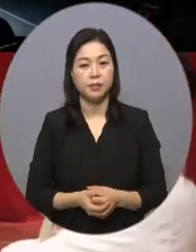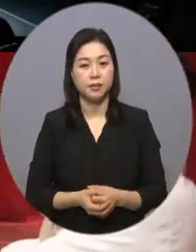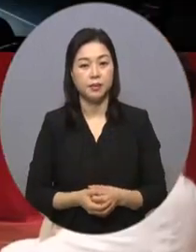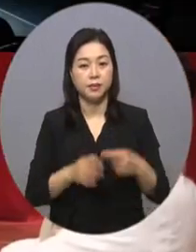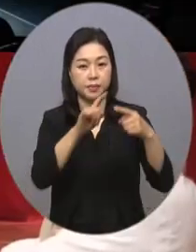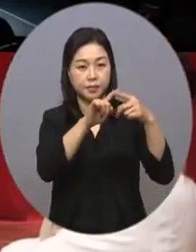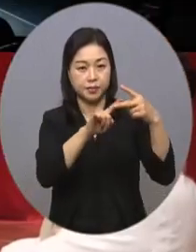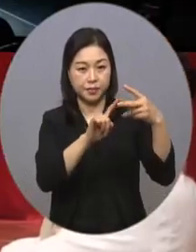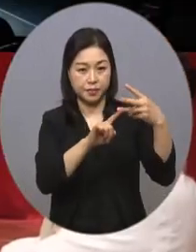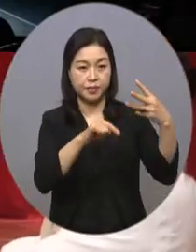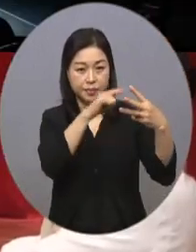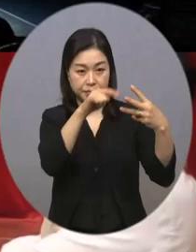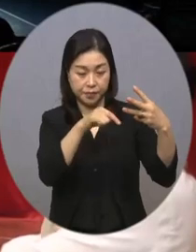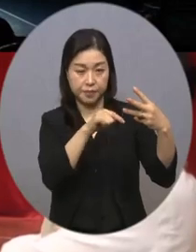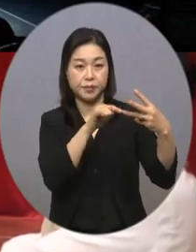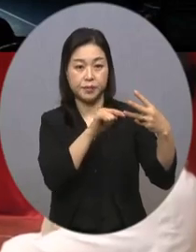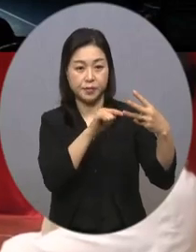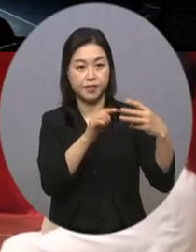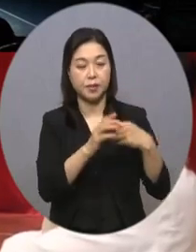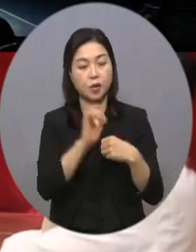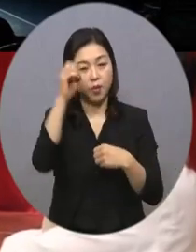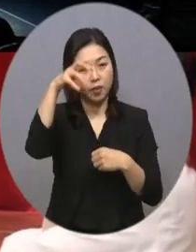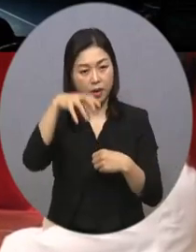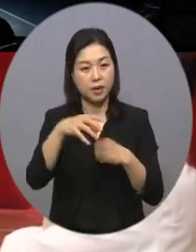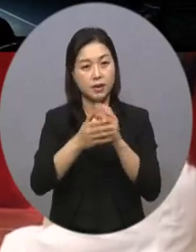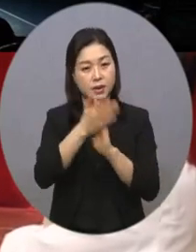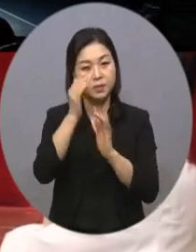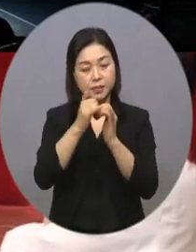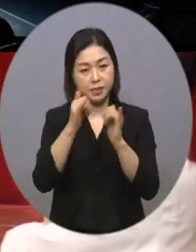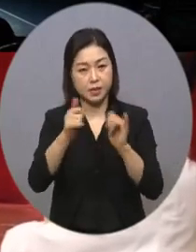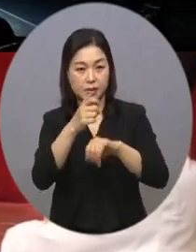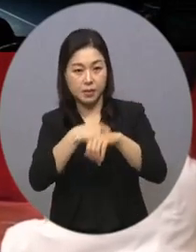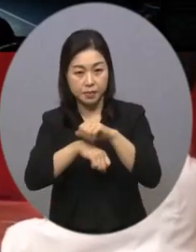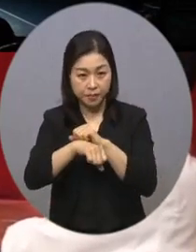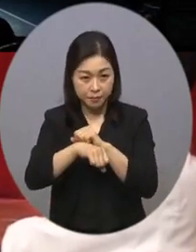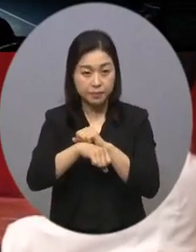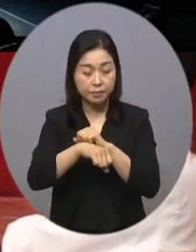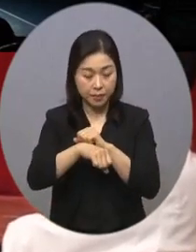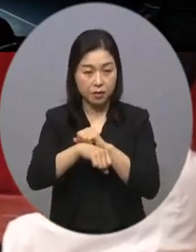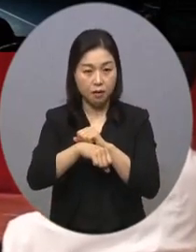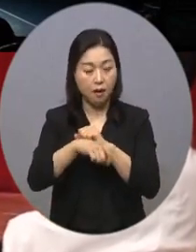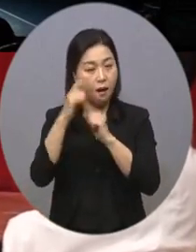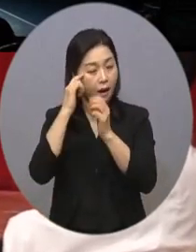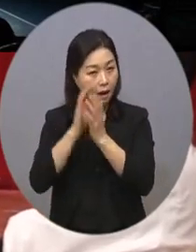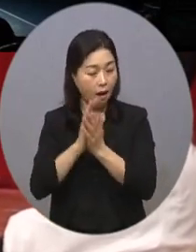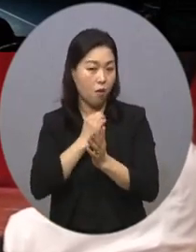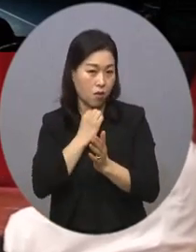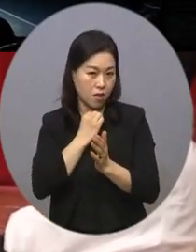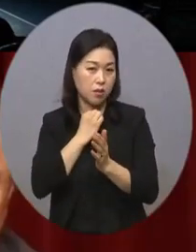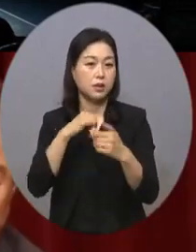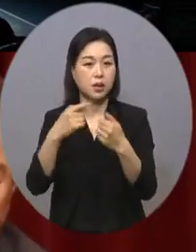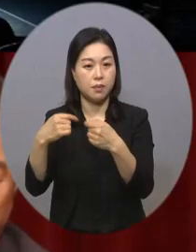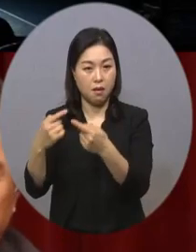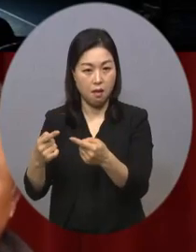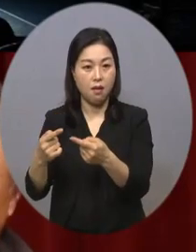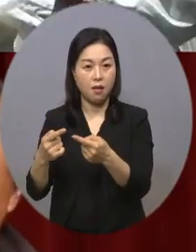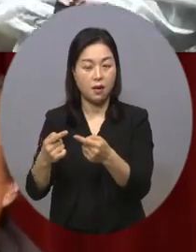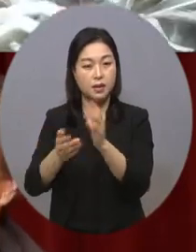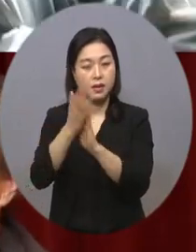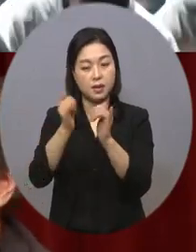이 세 개의 공연제는 고향 시민들의 자발적이며 적극적인 참여를 통해 탄생한